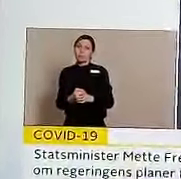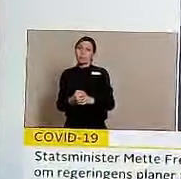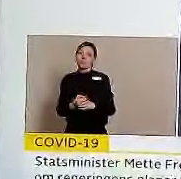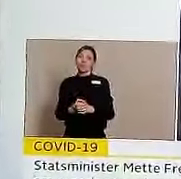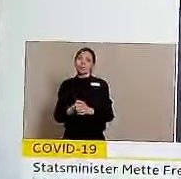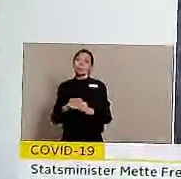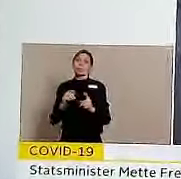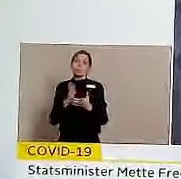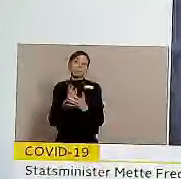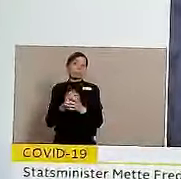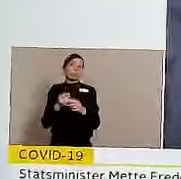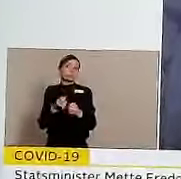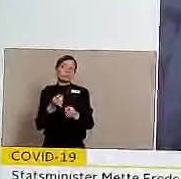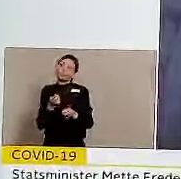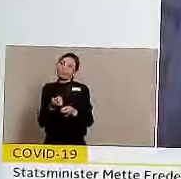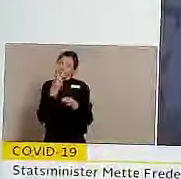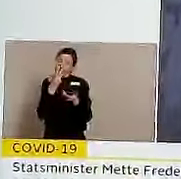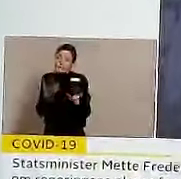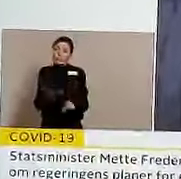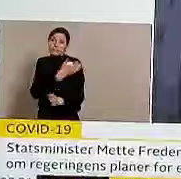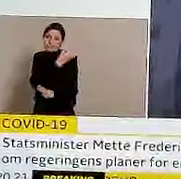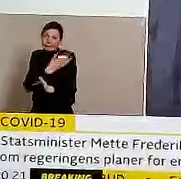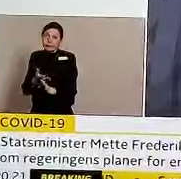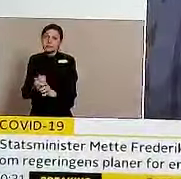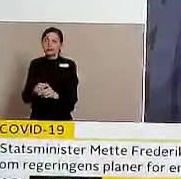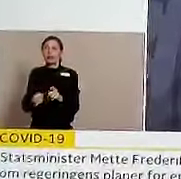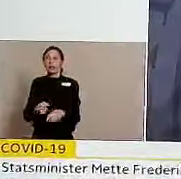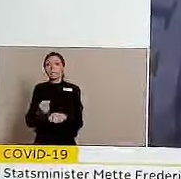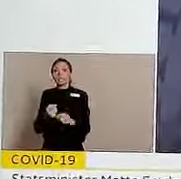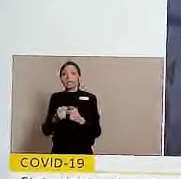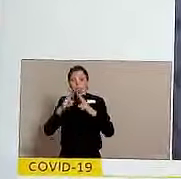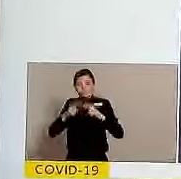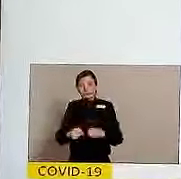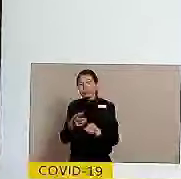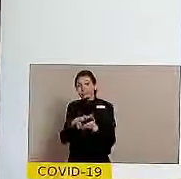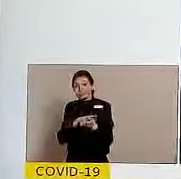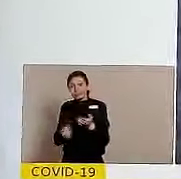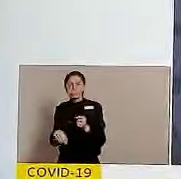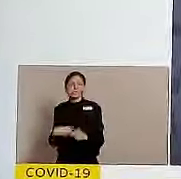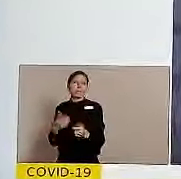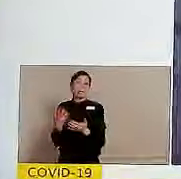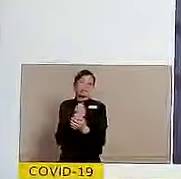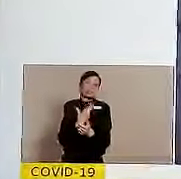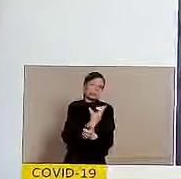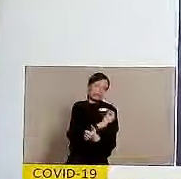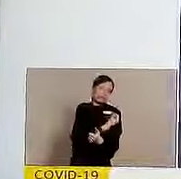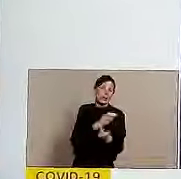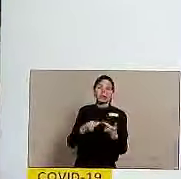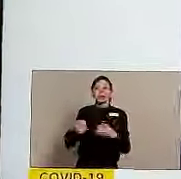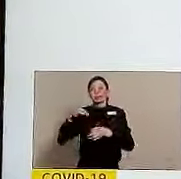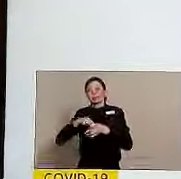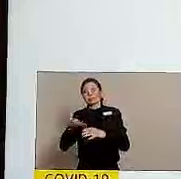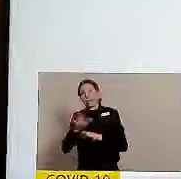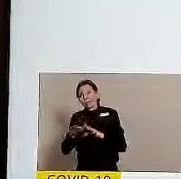كالماضي. Og indtil den dag måtte oprinde, så skal